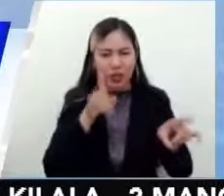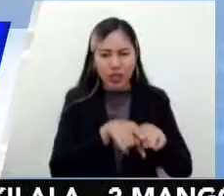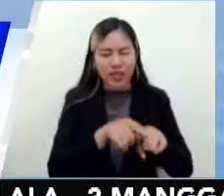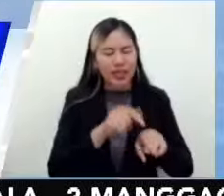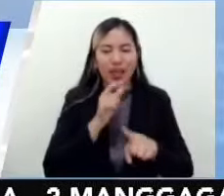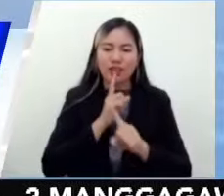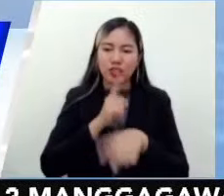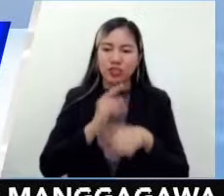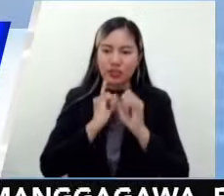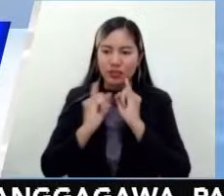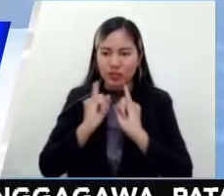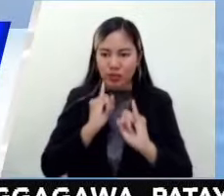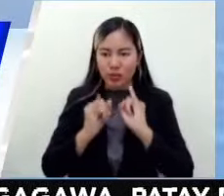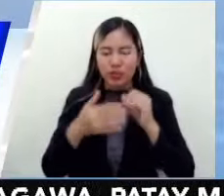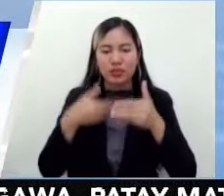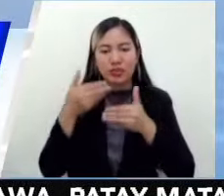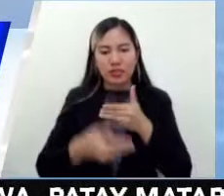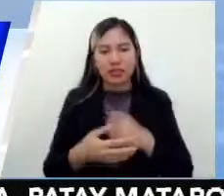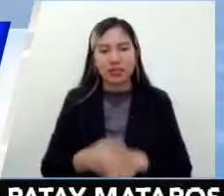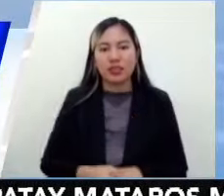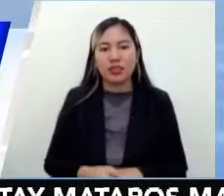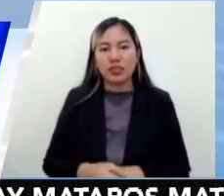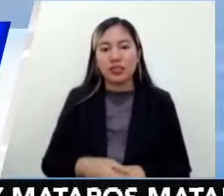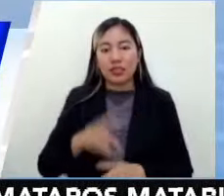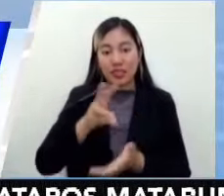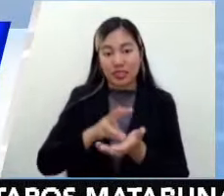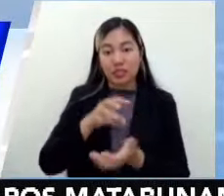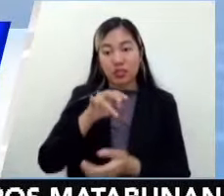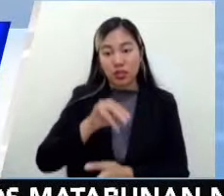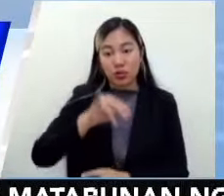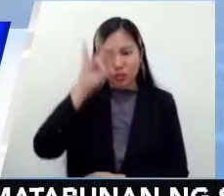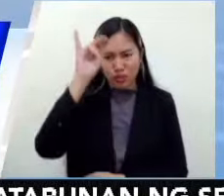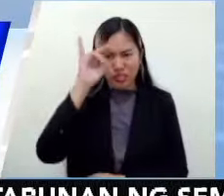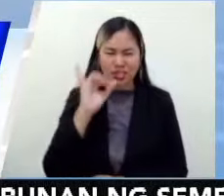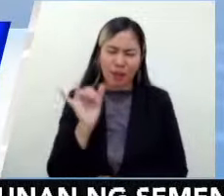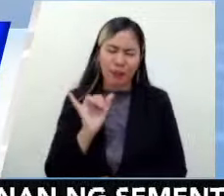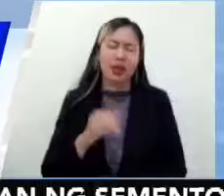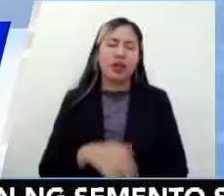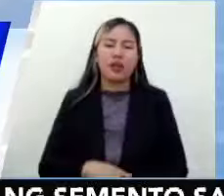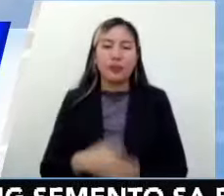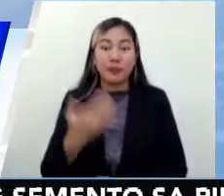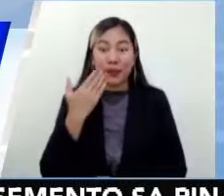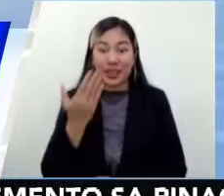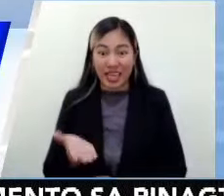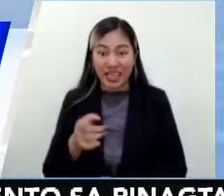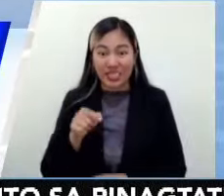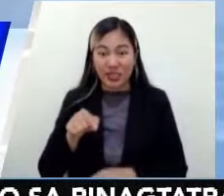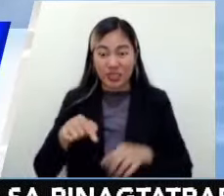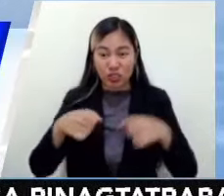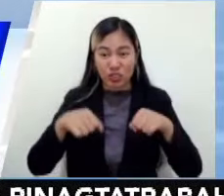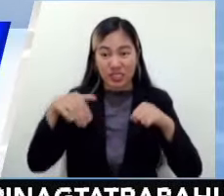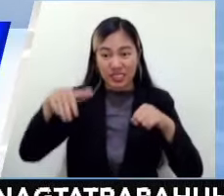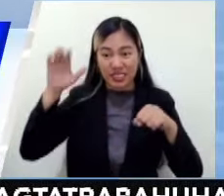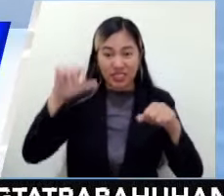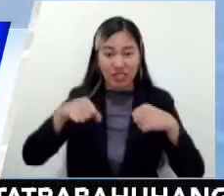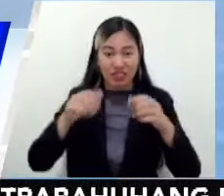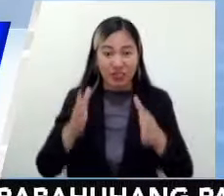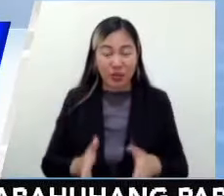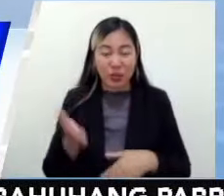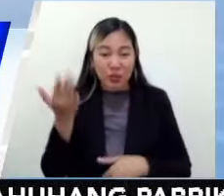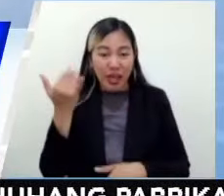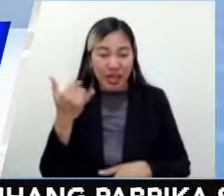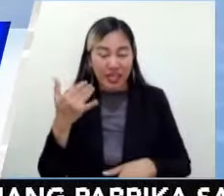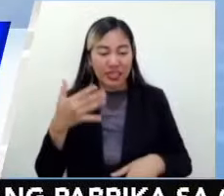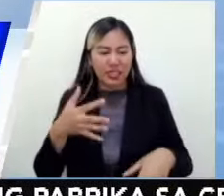Sa bayan ng Bacara sa Ilocos Norte pa rin, dead on arrival sa ospital ang isang tricycle driver matapos bumangga sa poste ng